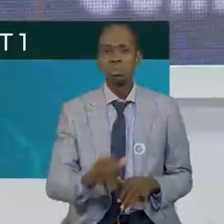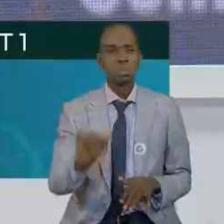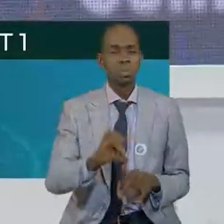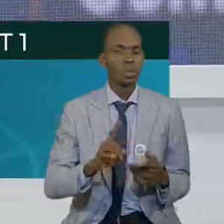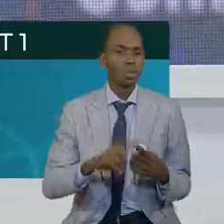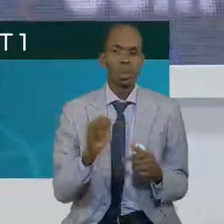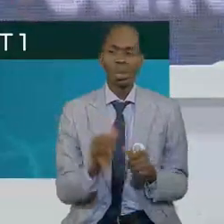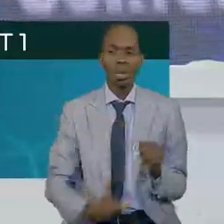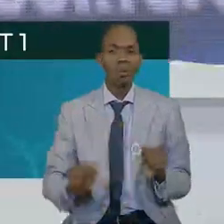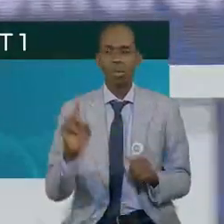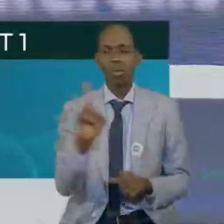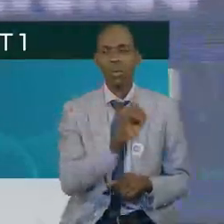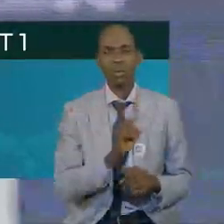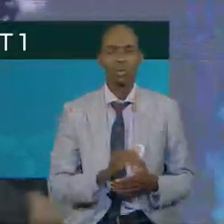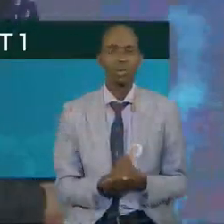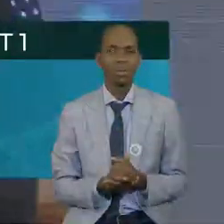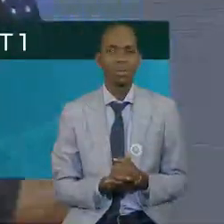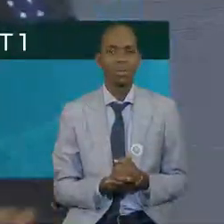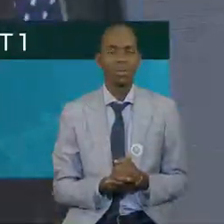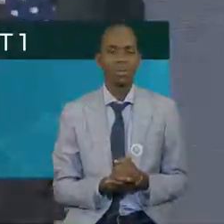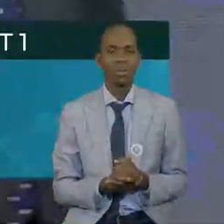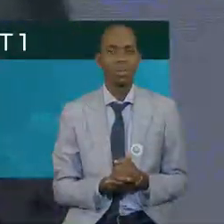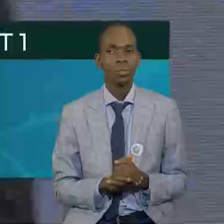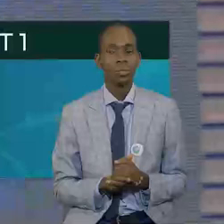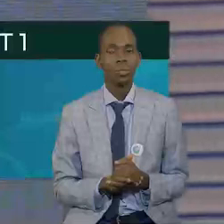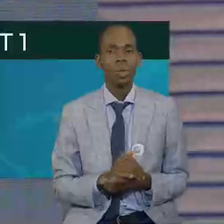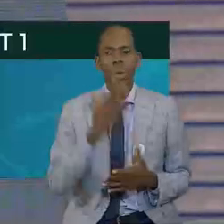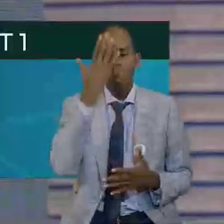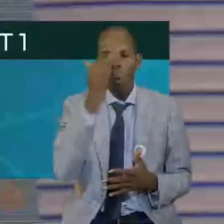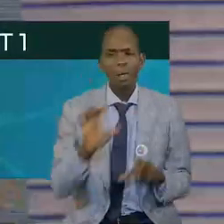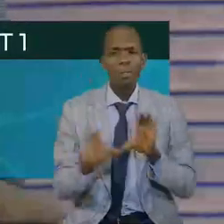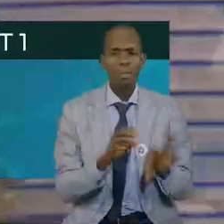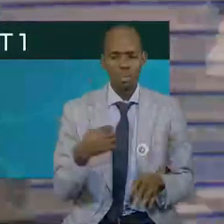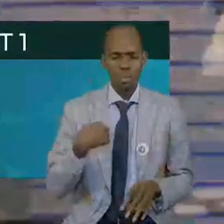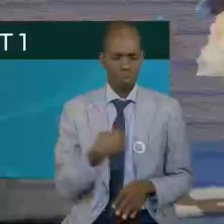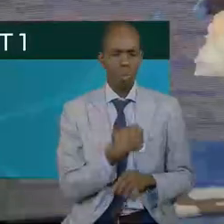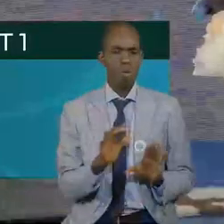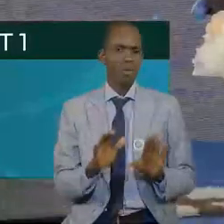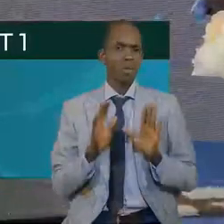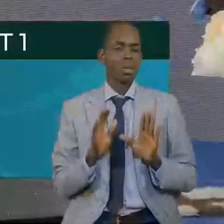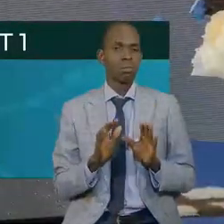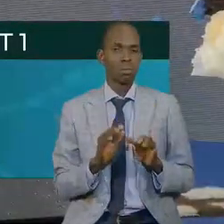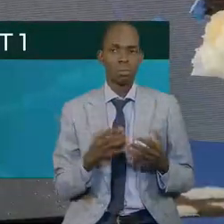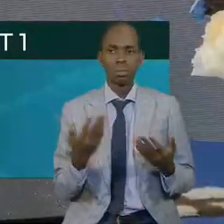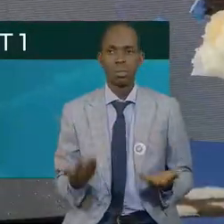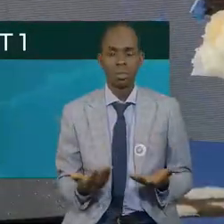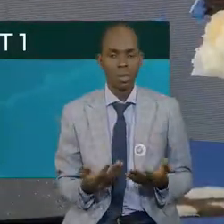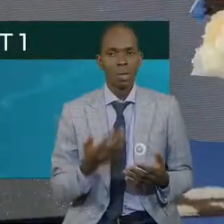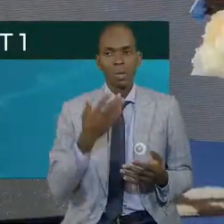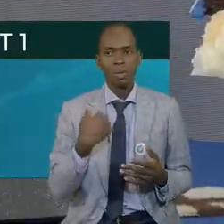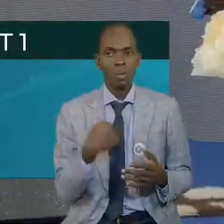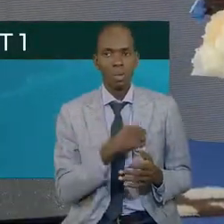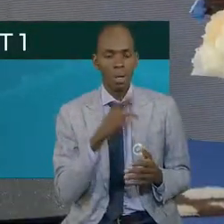mot est commun à tout le monde. Why do we fear? Pourquoi craignons-nous? In crawling. On rampait